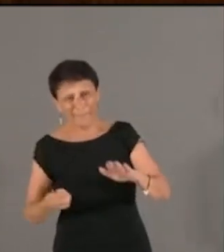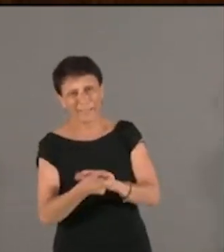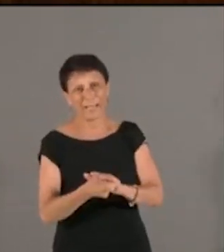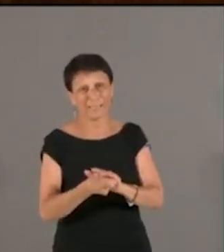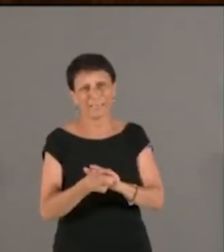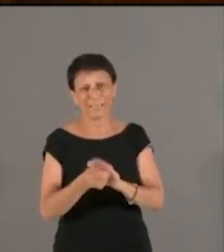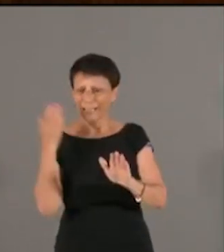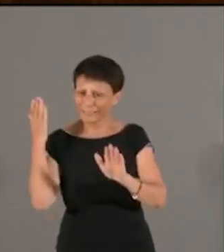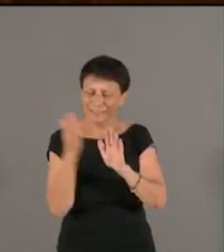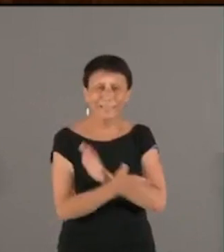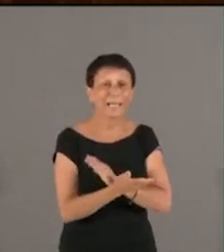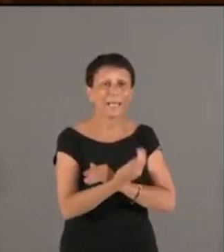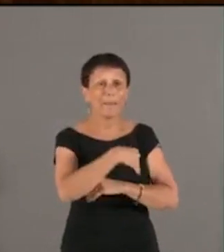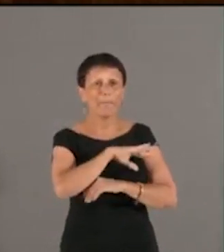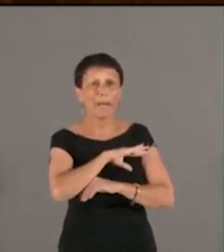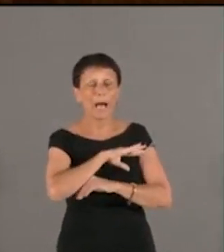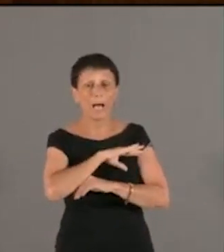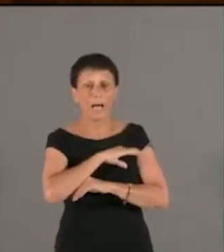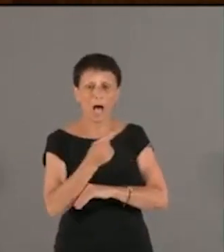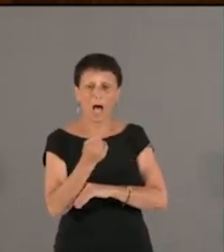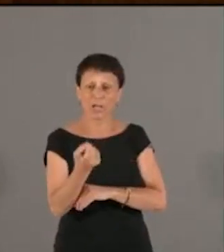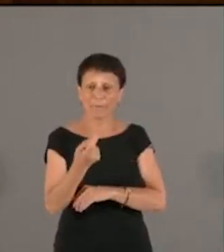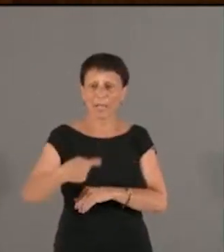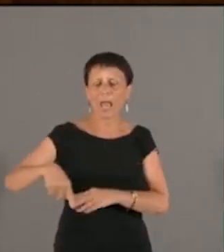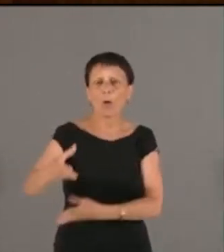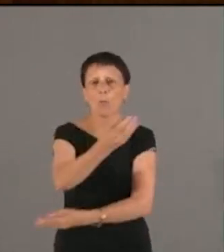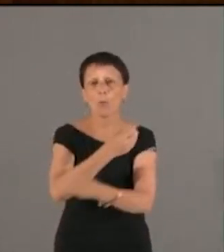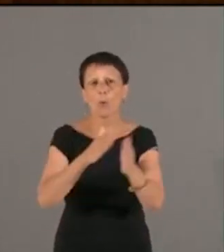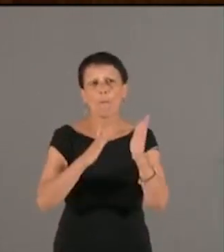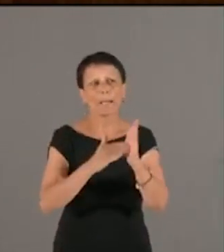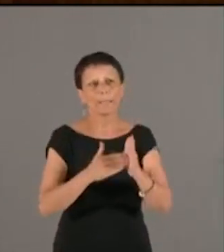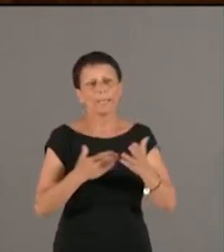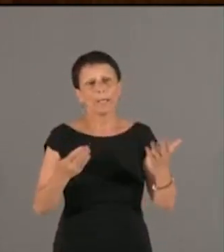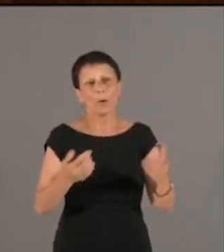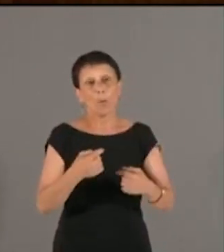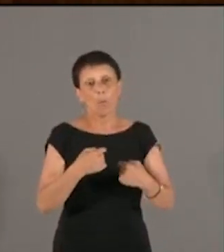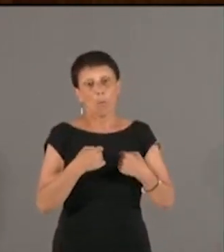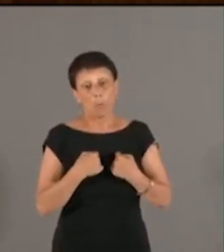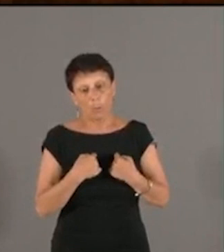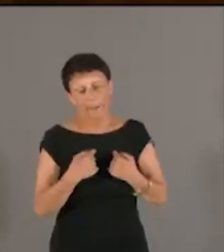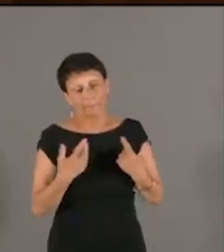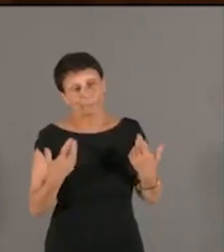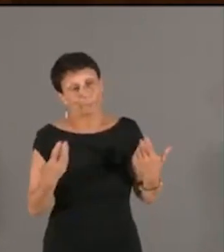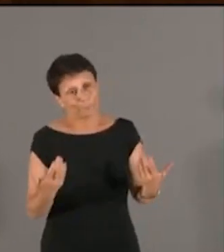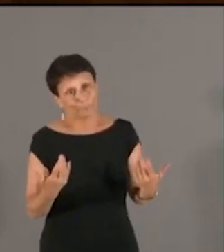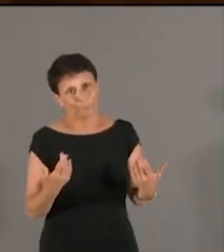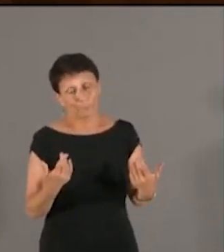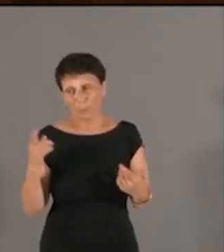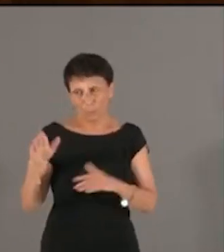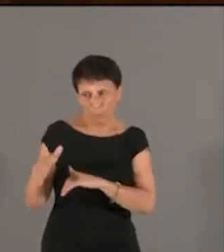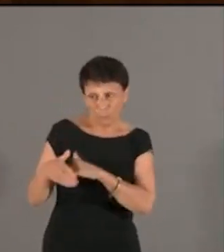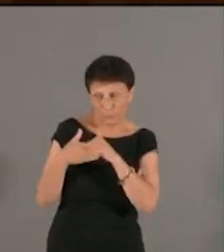aussi directement avec l'argent des Marseillais. Moi, je tiens, vous avez soutenu